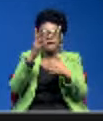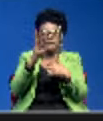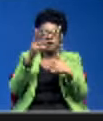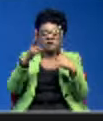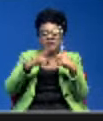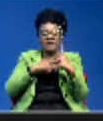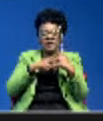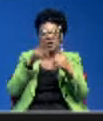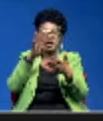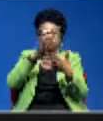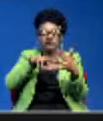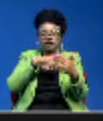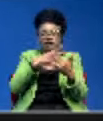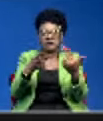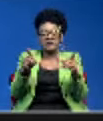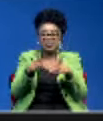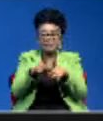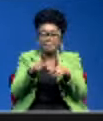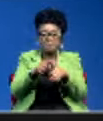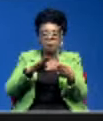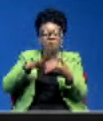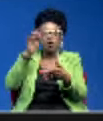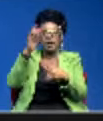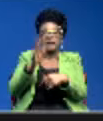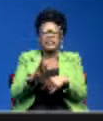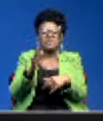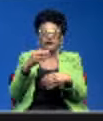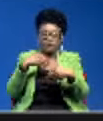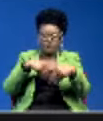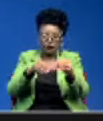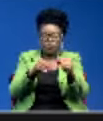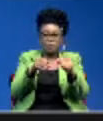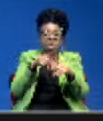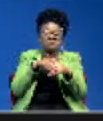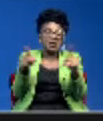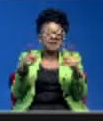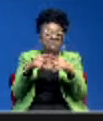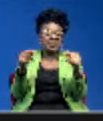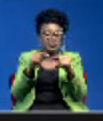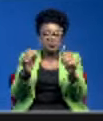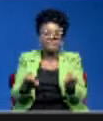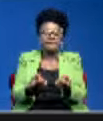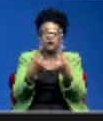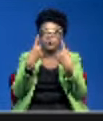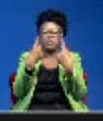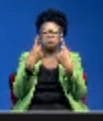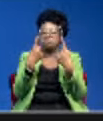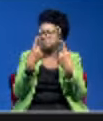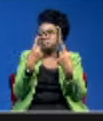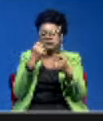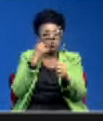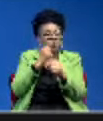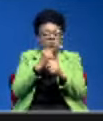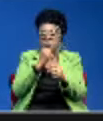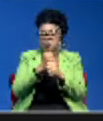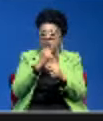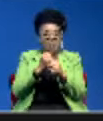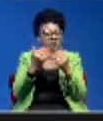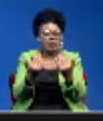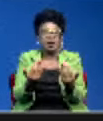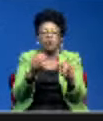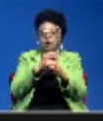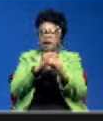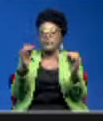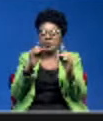*147#. Jinsi wa Kenya wengi wameelekezwa, ujumbe tuliopokea ni kuwa mfumo huo haufanyi kazi kwa sasa,